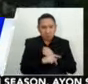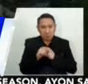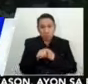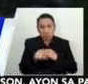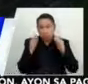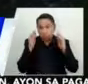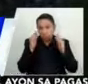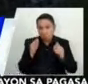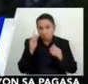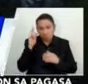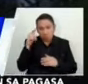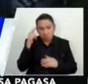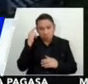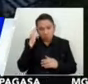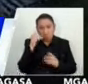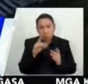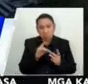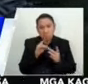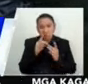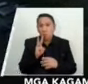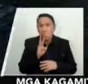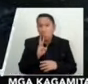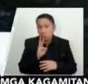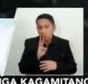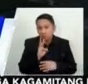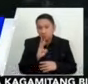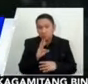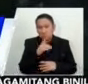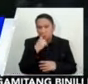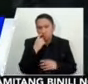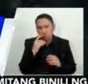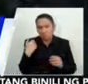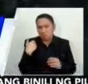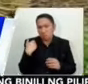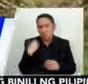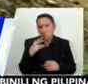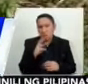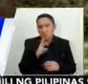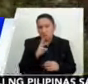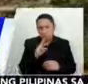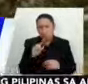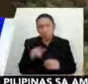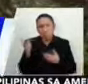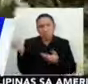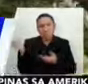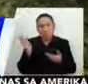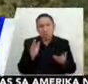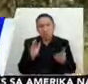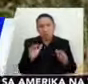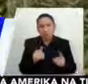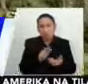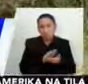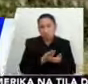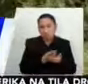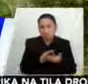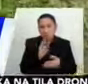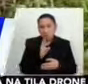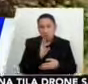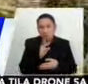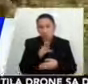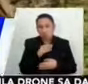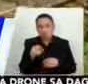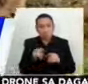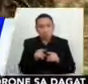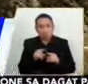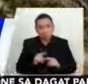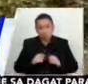wala pang tubig sa buong probinsya, kaya magpapadala ng mga water filtration devices. Magpapadala rin ng mga construction materials at pagkain